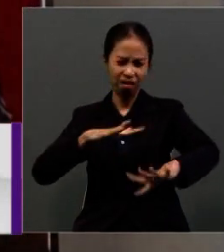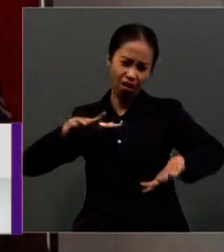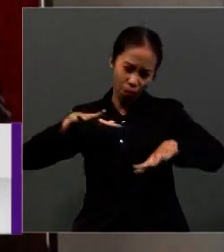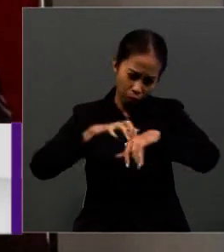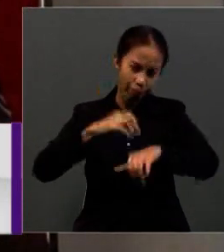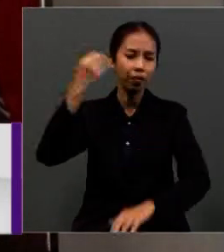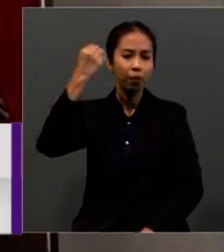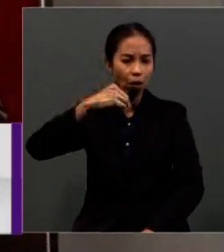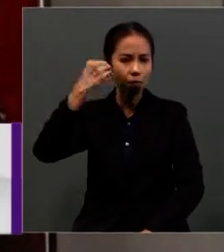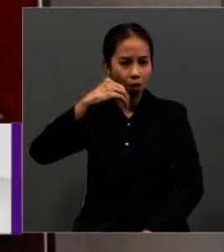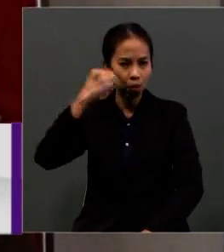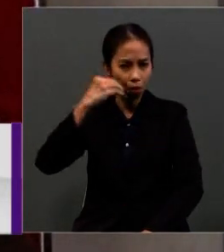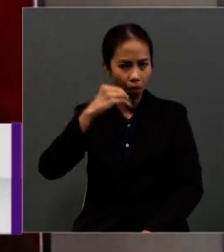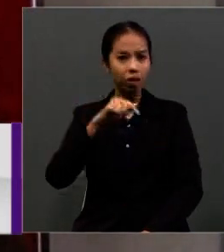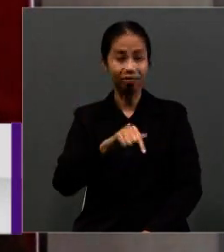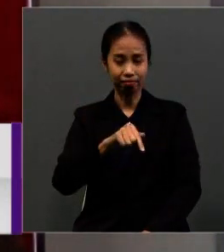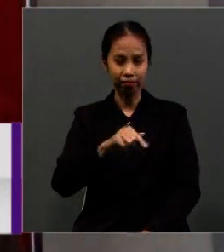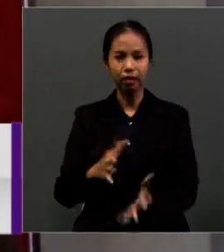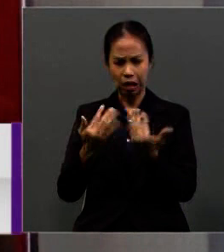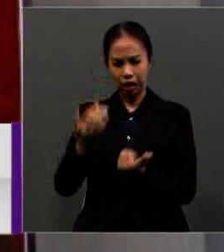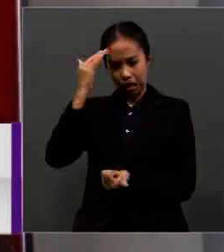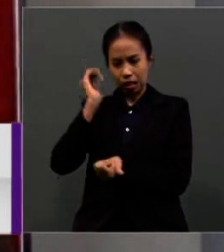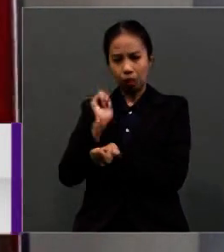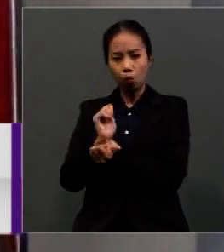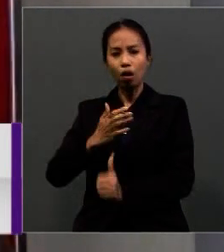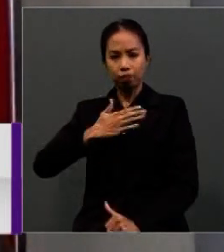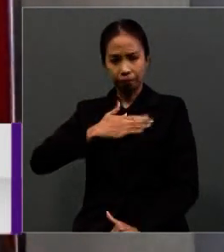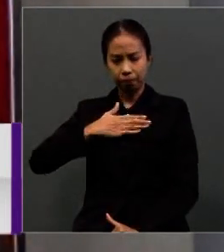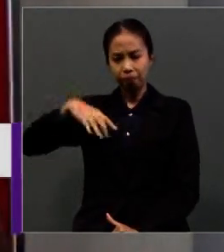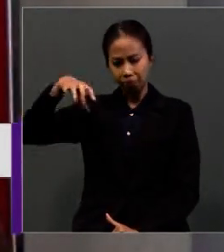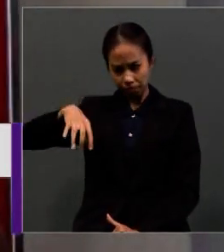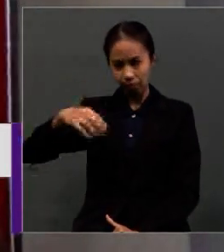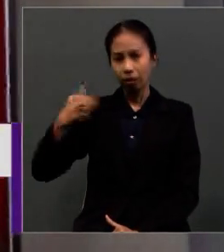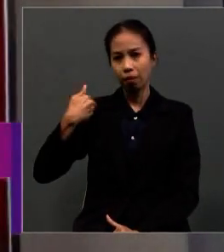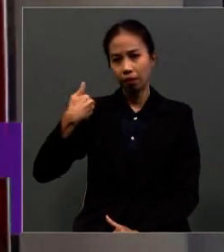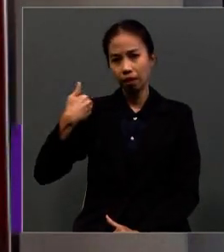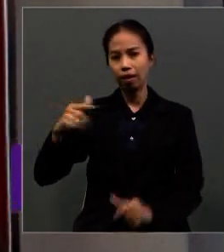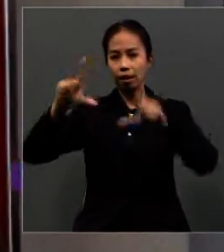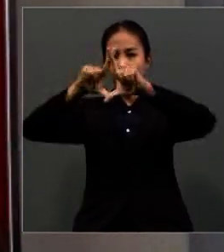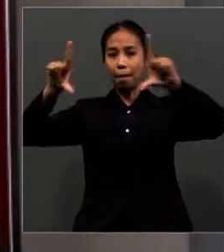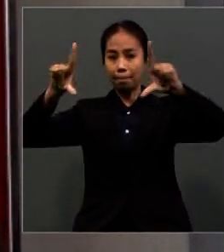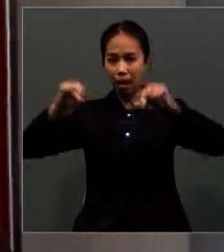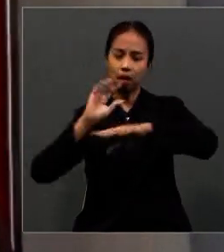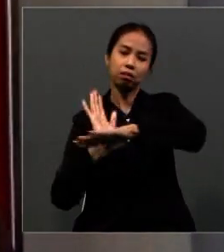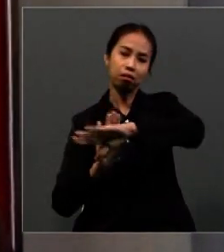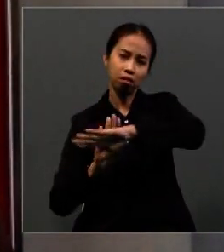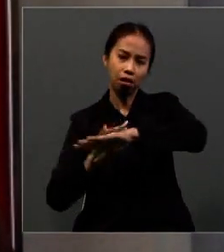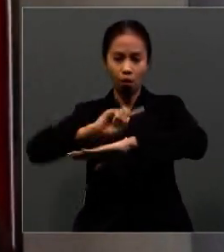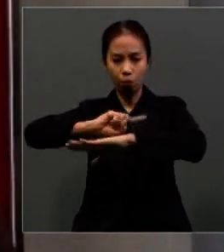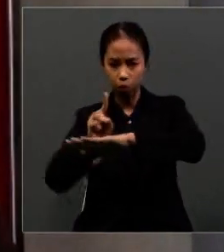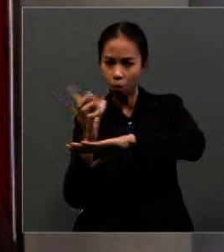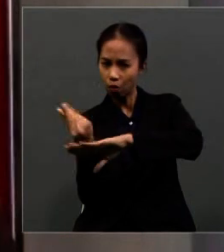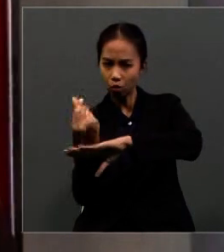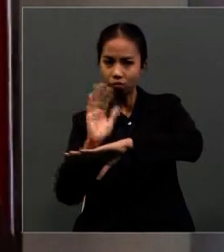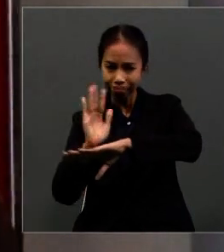ครับในส่วนของสถานีตำรวจทางหลวงนะครับได้มีการติดตั้งป้ายเตือนจำกัดความเร็วและมีการบังคับใ